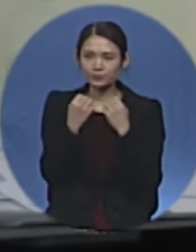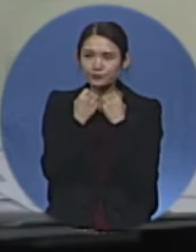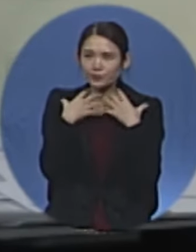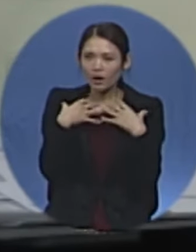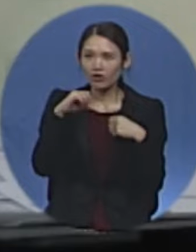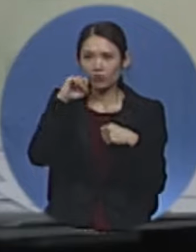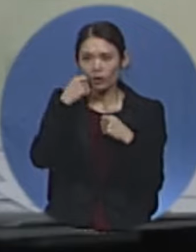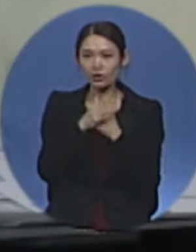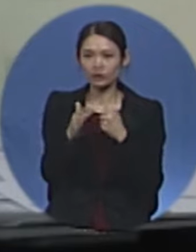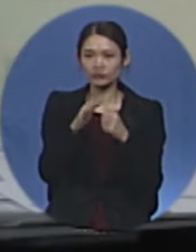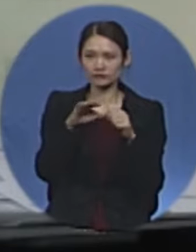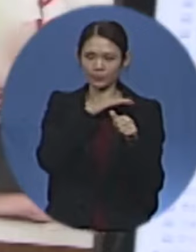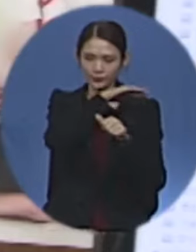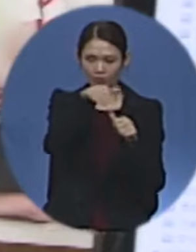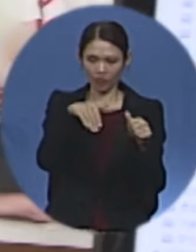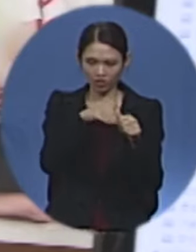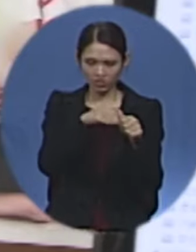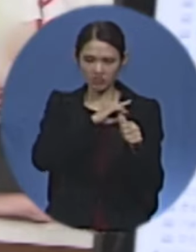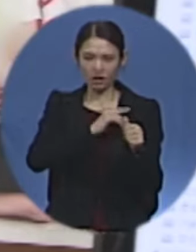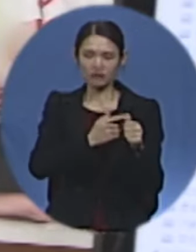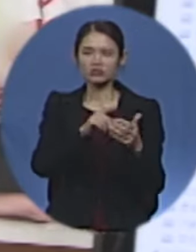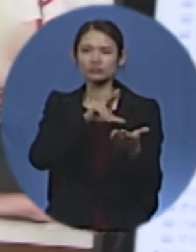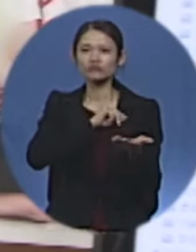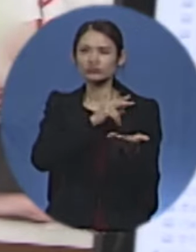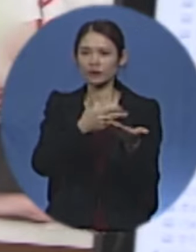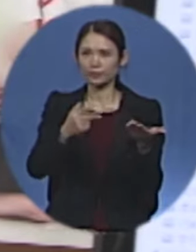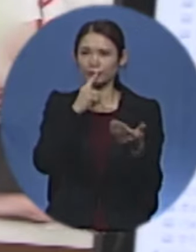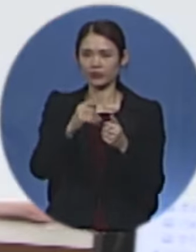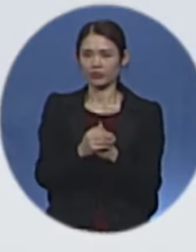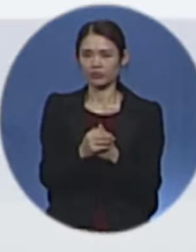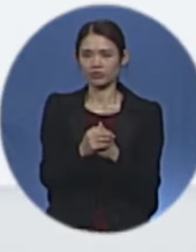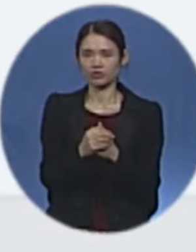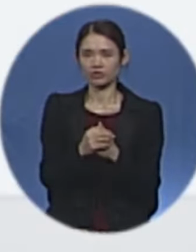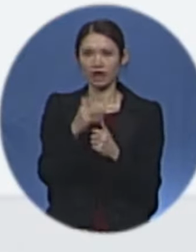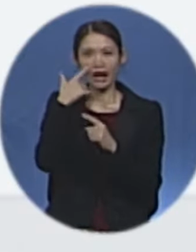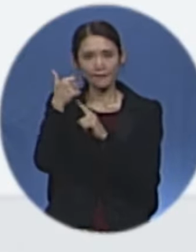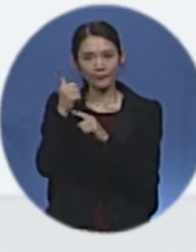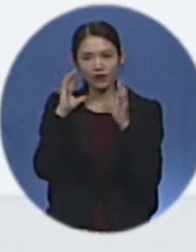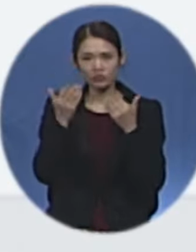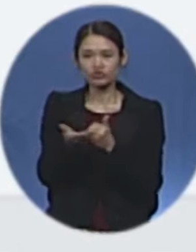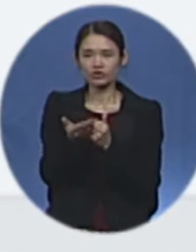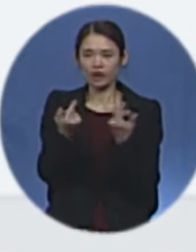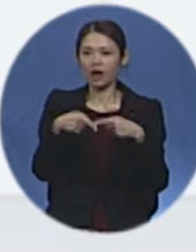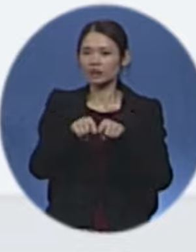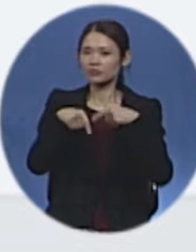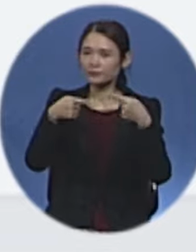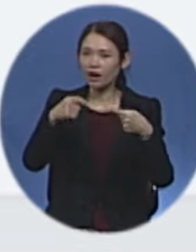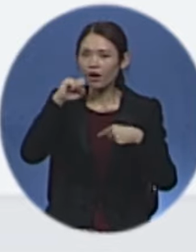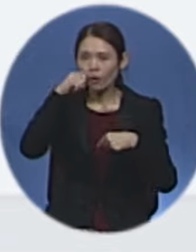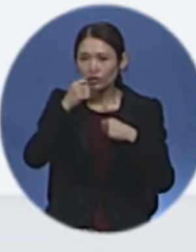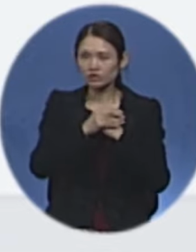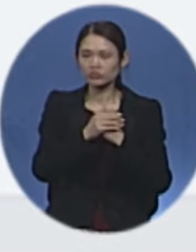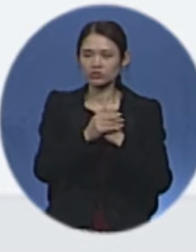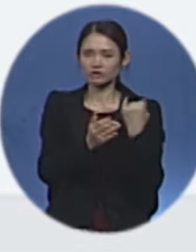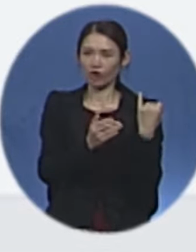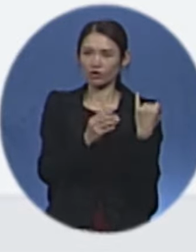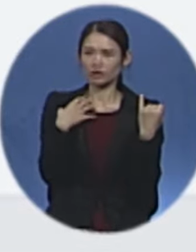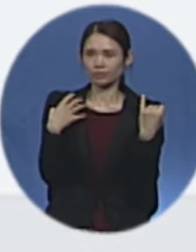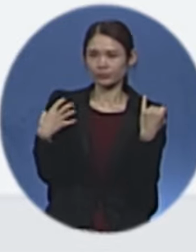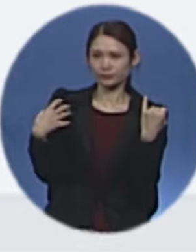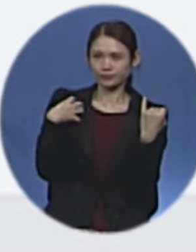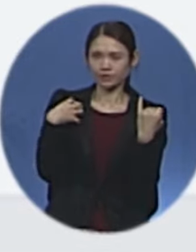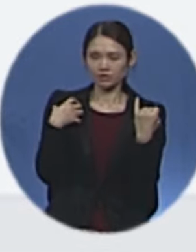환경을 저출산의 주 원인으로 꼽았습니다. 아빠가 육아에 참여하기 힘든 문화 등 여성의 독박 육아